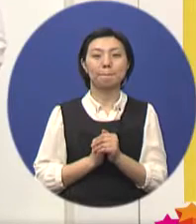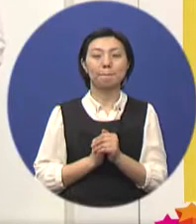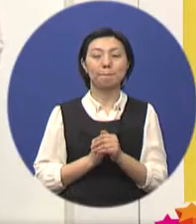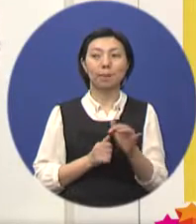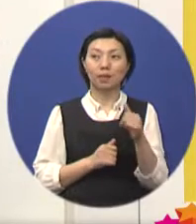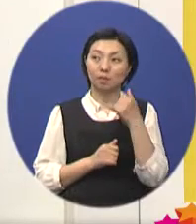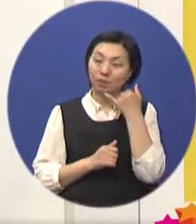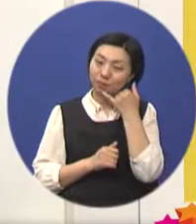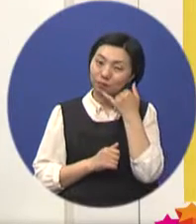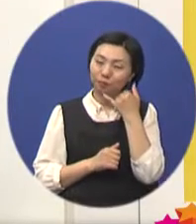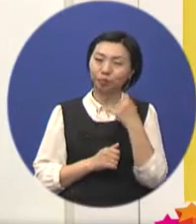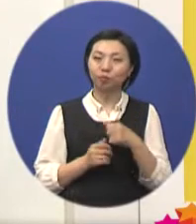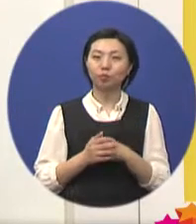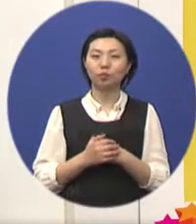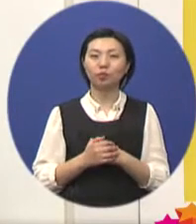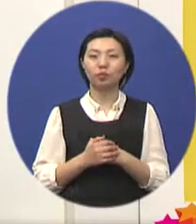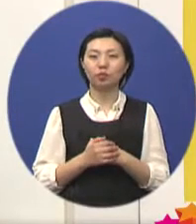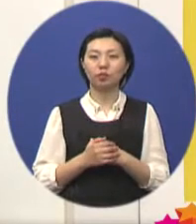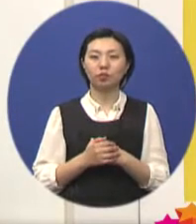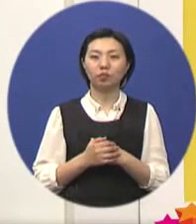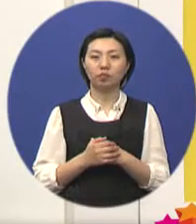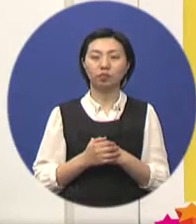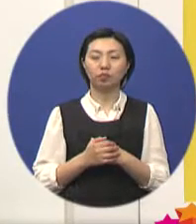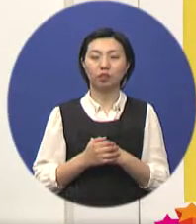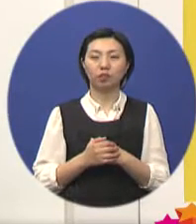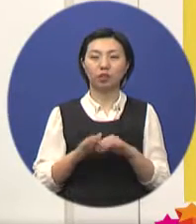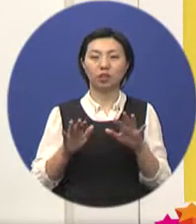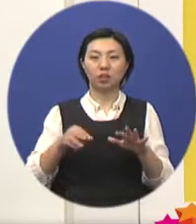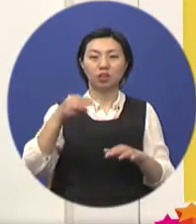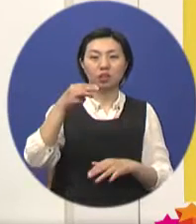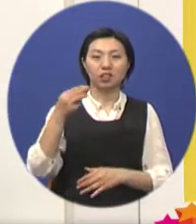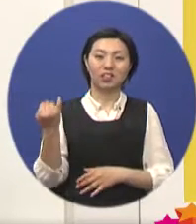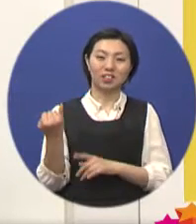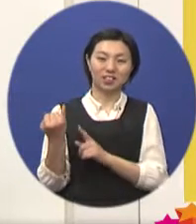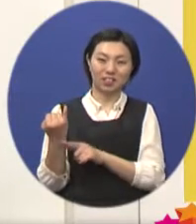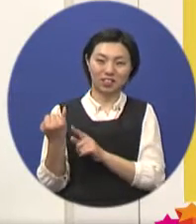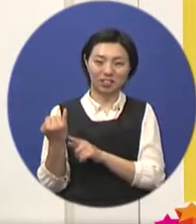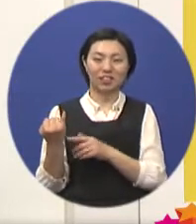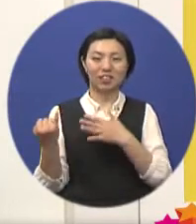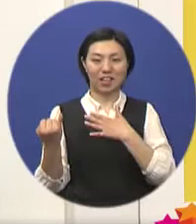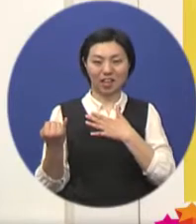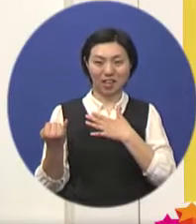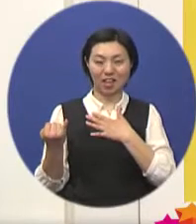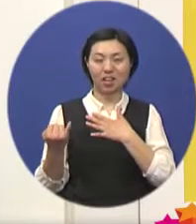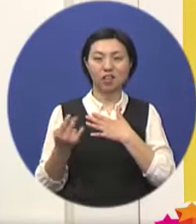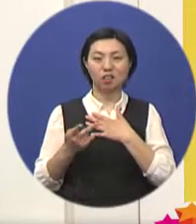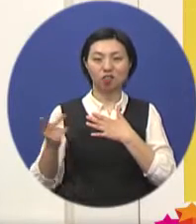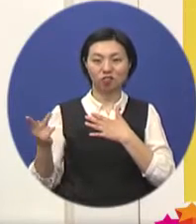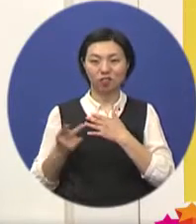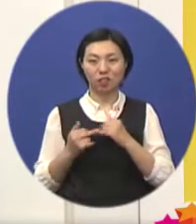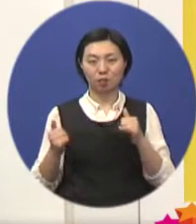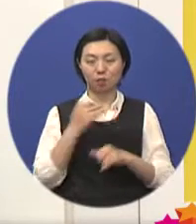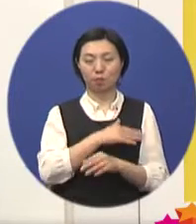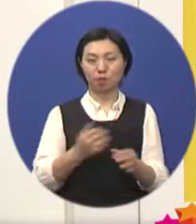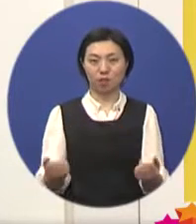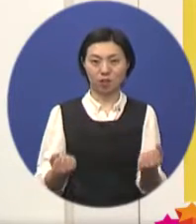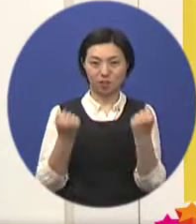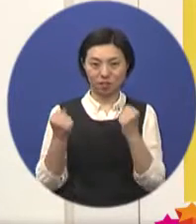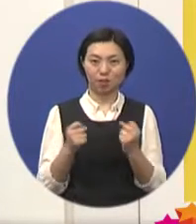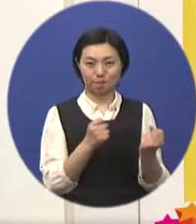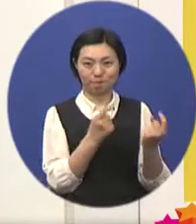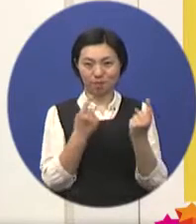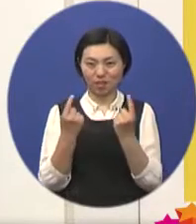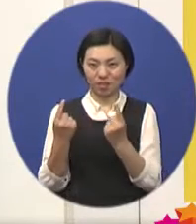여보세요? 네. 어머니. 네. 네. 어, 저희 트로트 천사 이효정 서정우가 아버님 그 건강 빨리 쾌회를